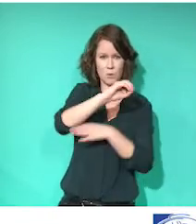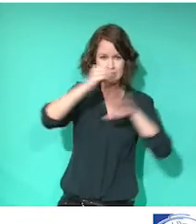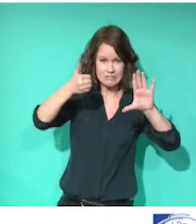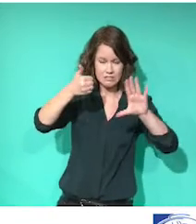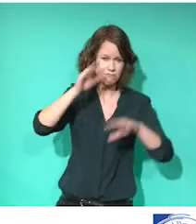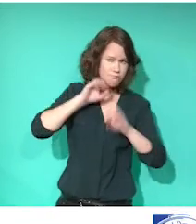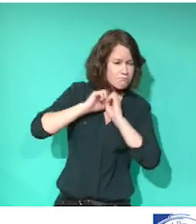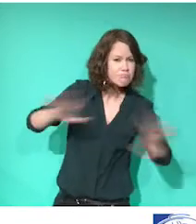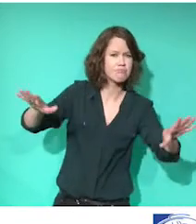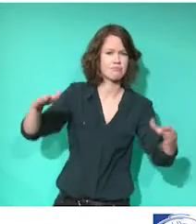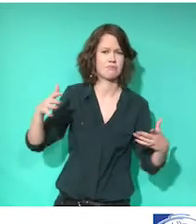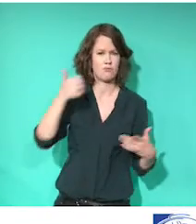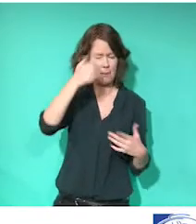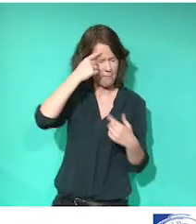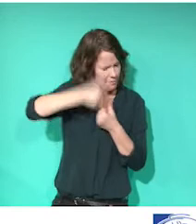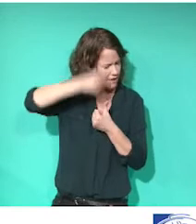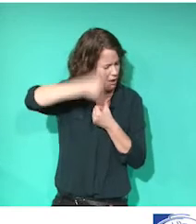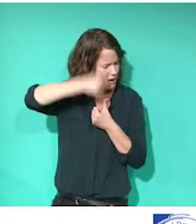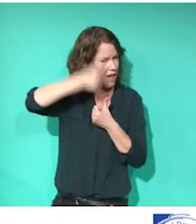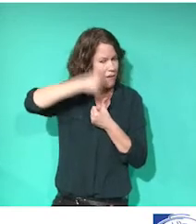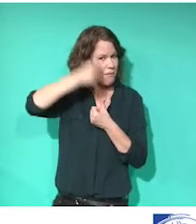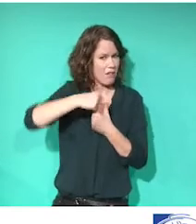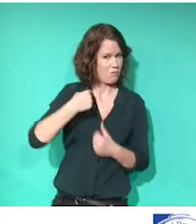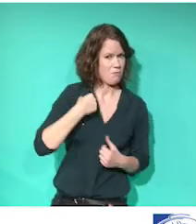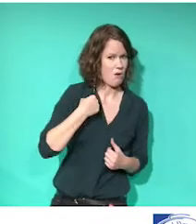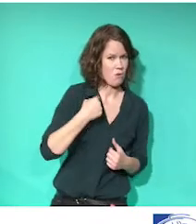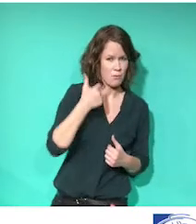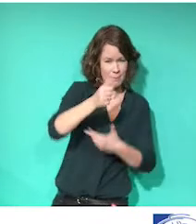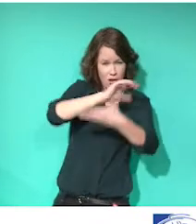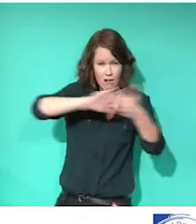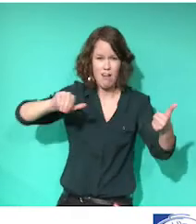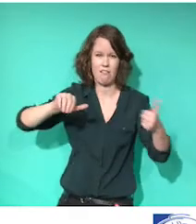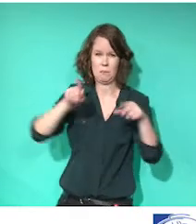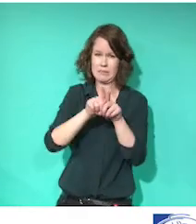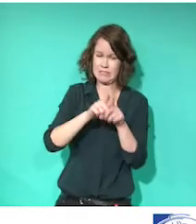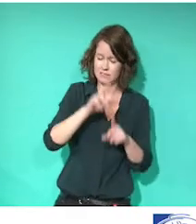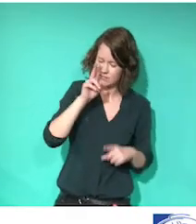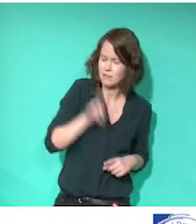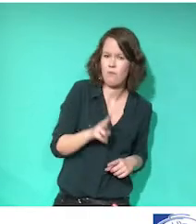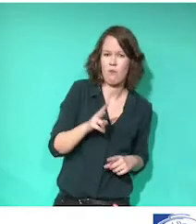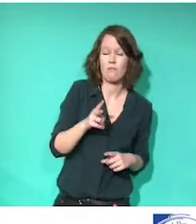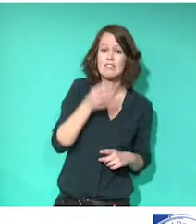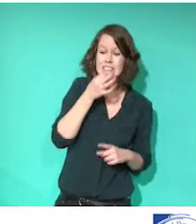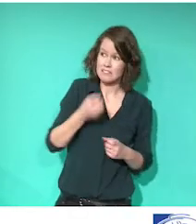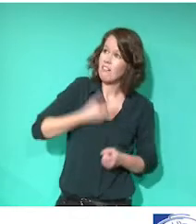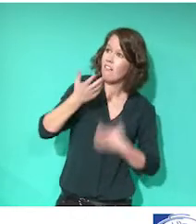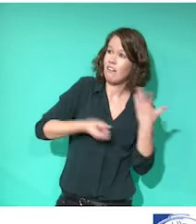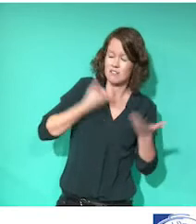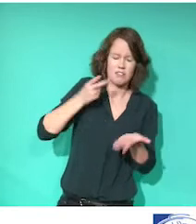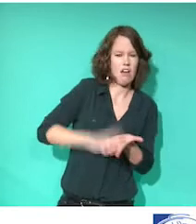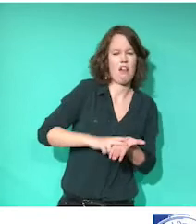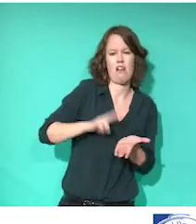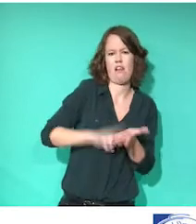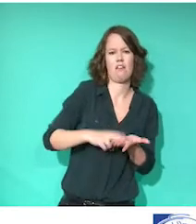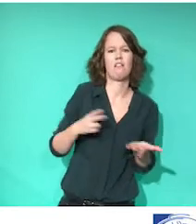06. Il faut que vous le reteniez et que vous soyez vraiment persuadés que ce que je dis est la réalité. On